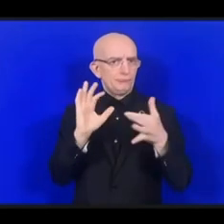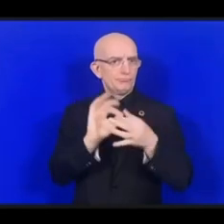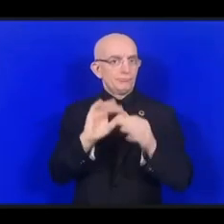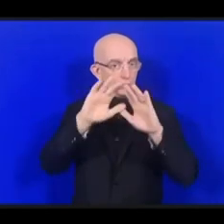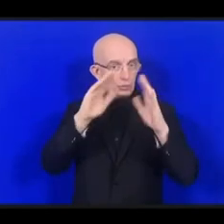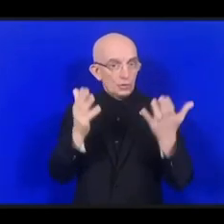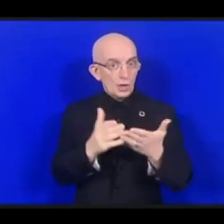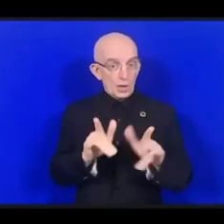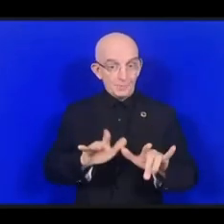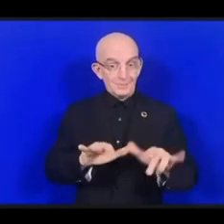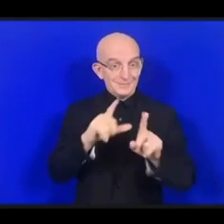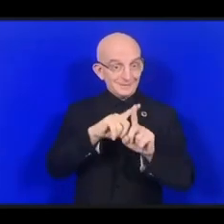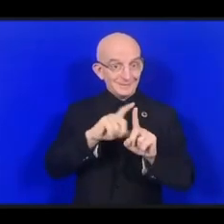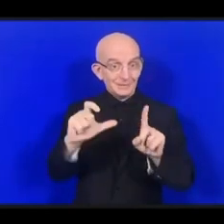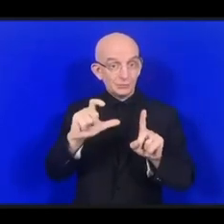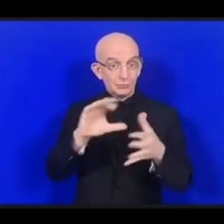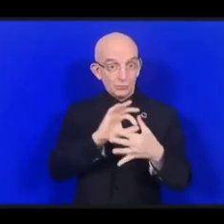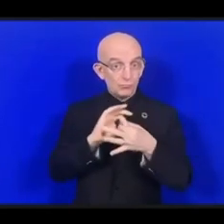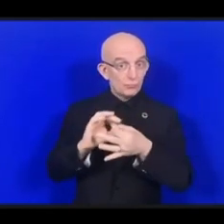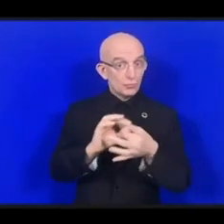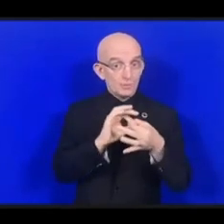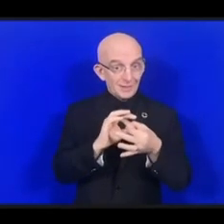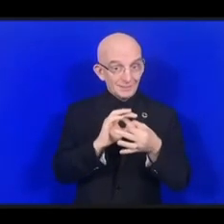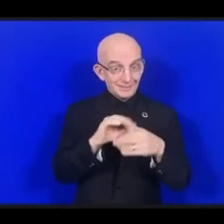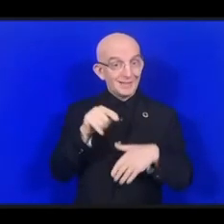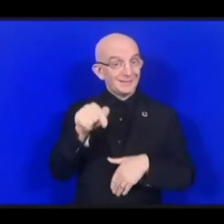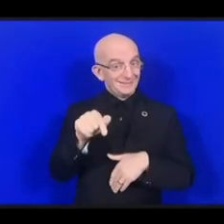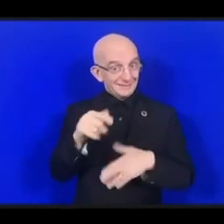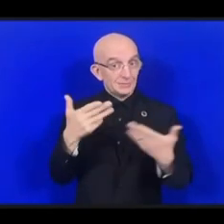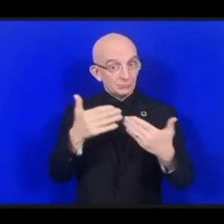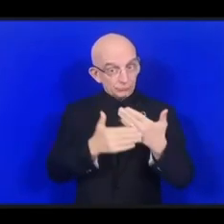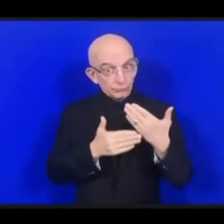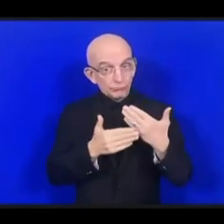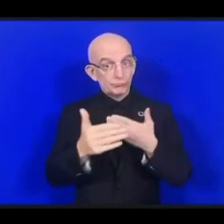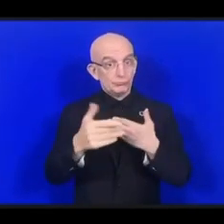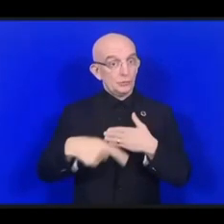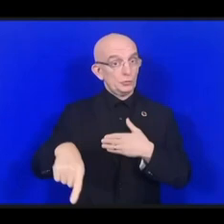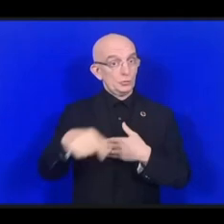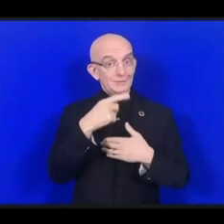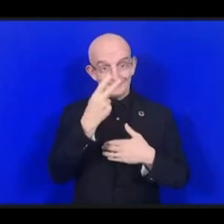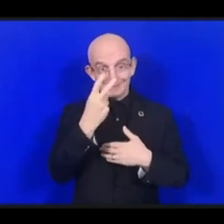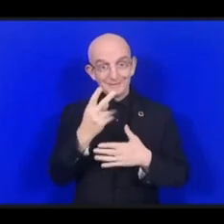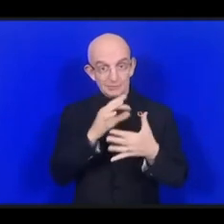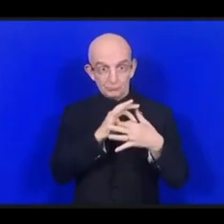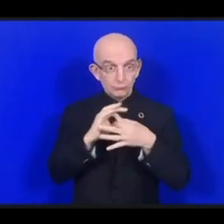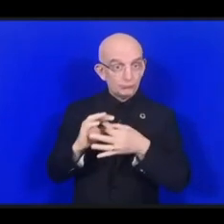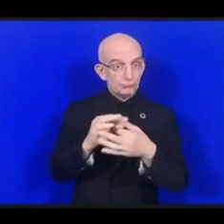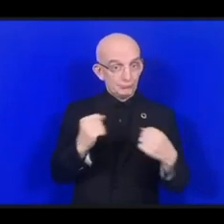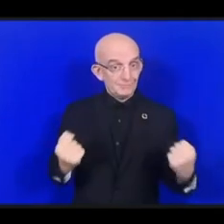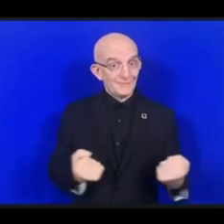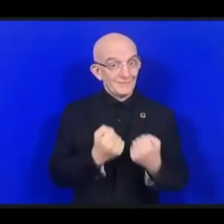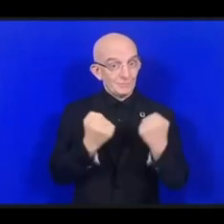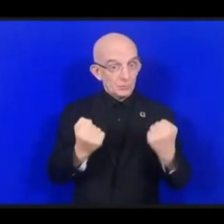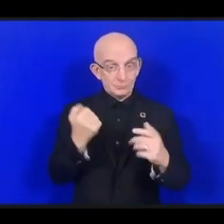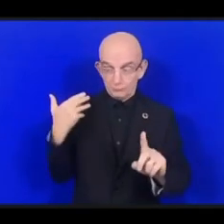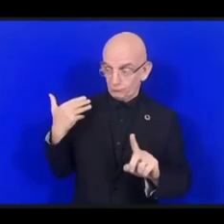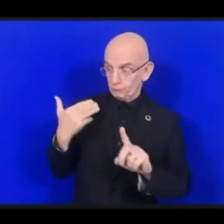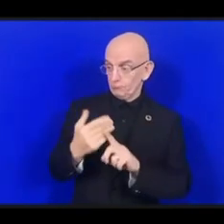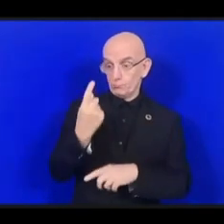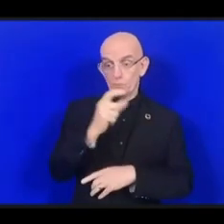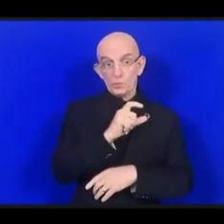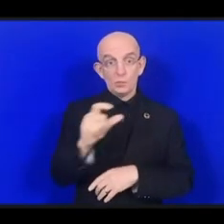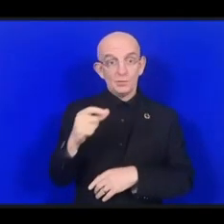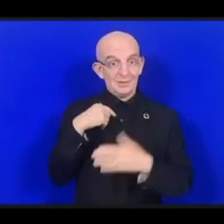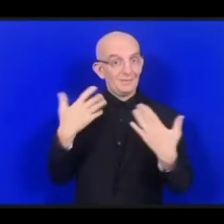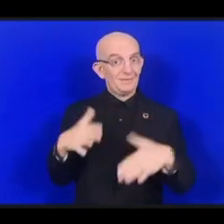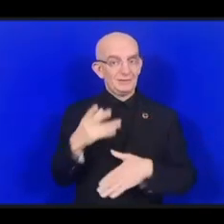我们在这里见证了大家这个过去的一周的集体的努力。我相信啊 ，IGF。